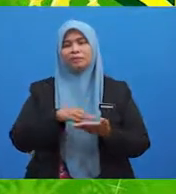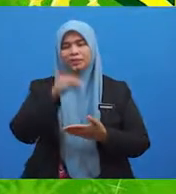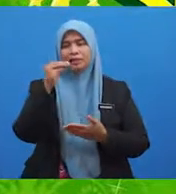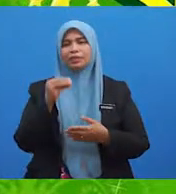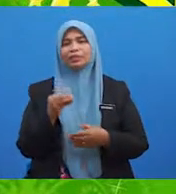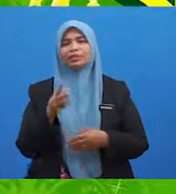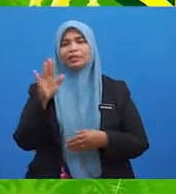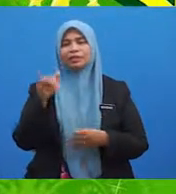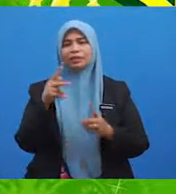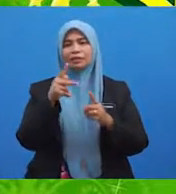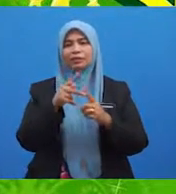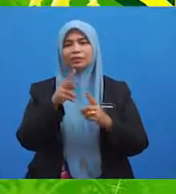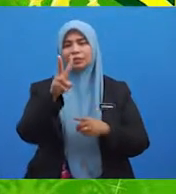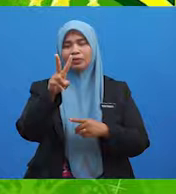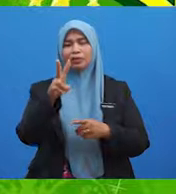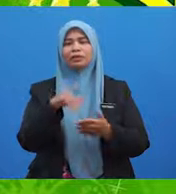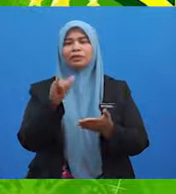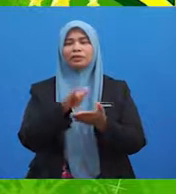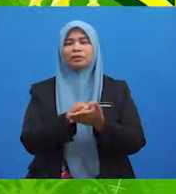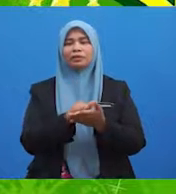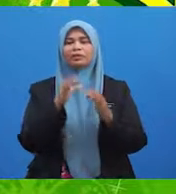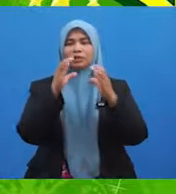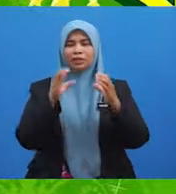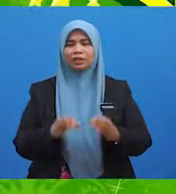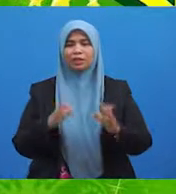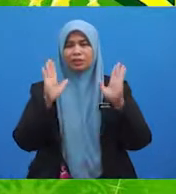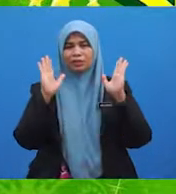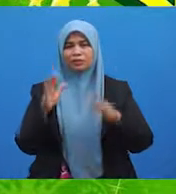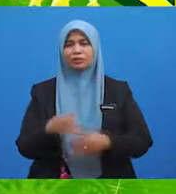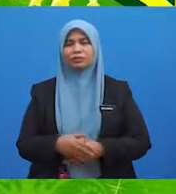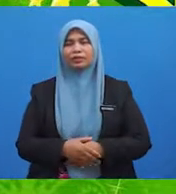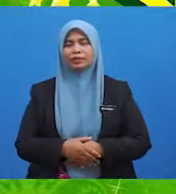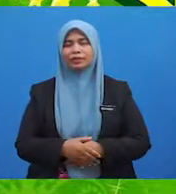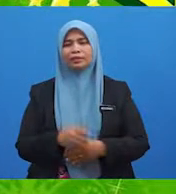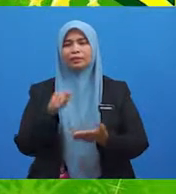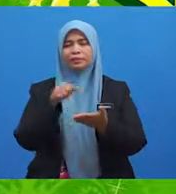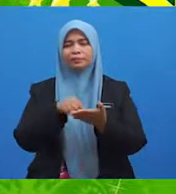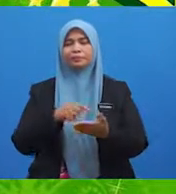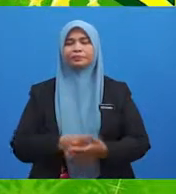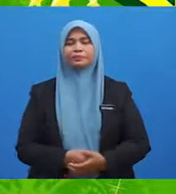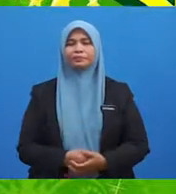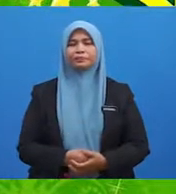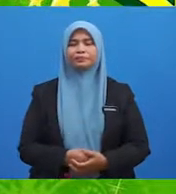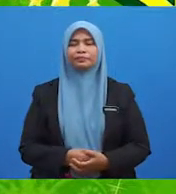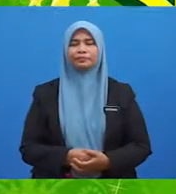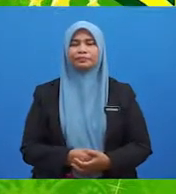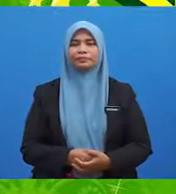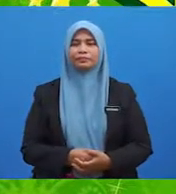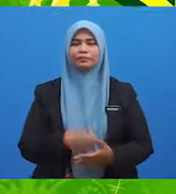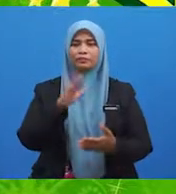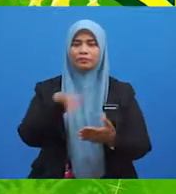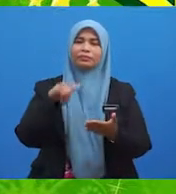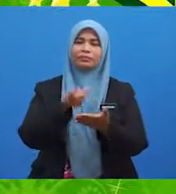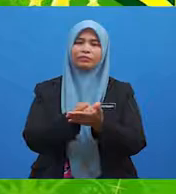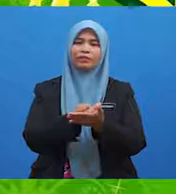kita yang kedua, iaitu kaifiat solat tahiyatul masjid. Sebelum